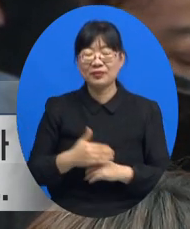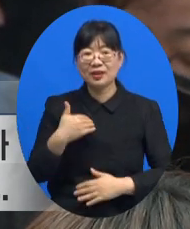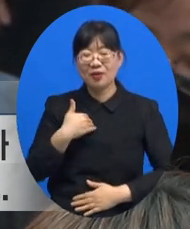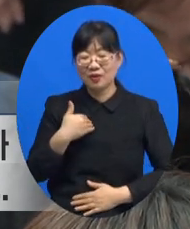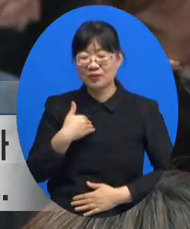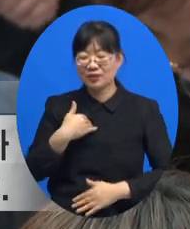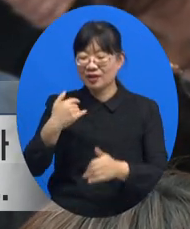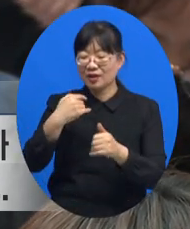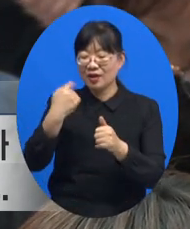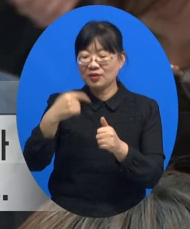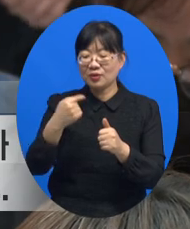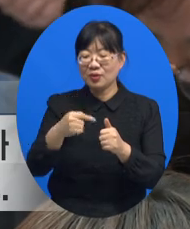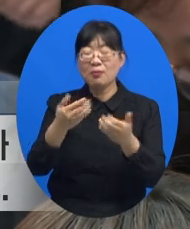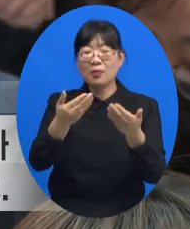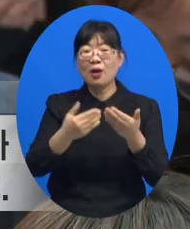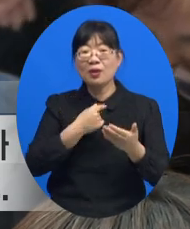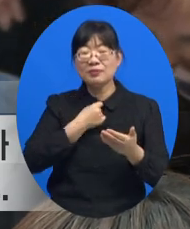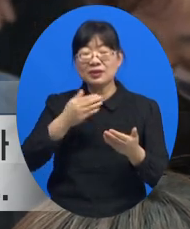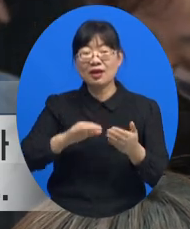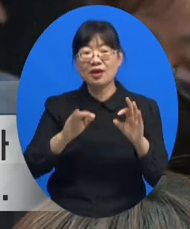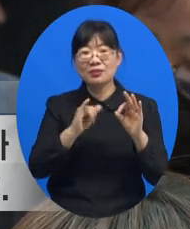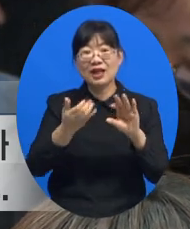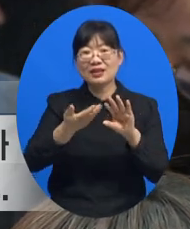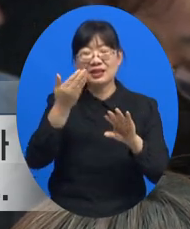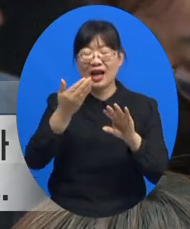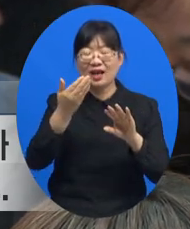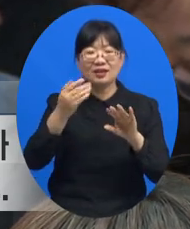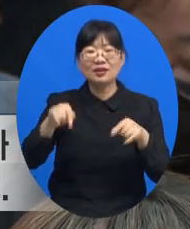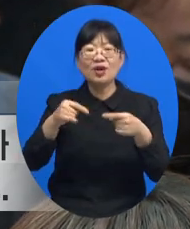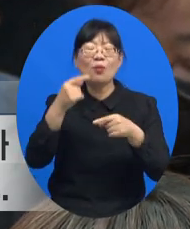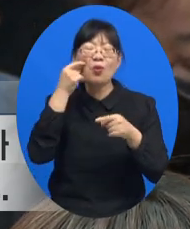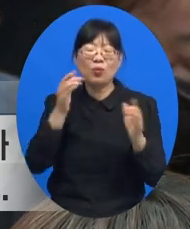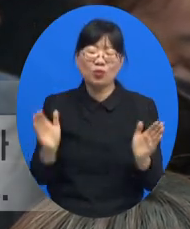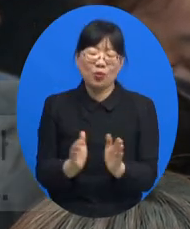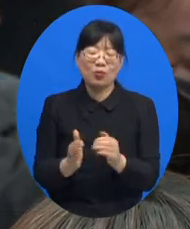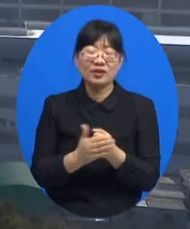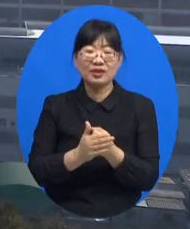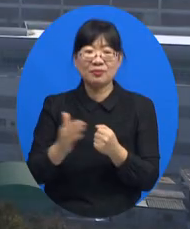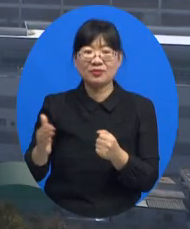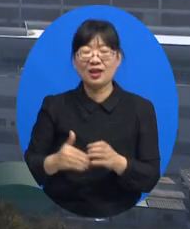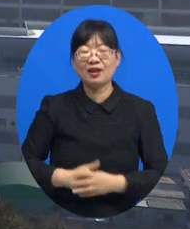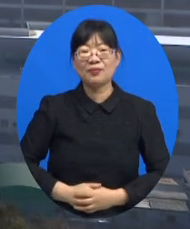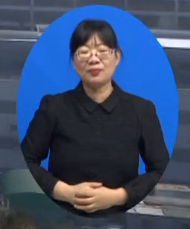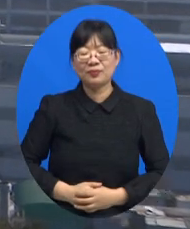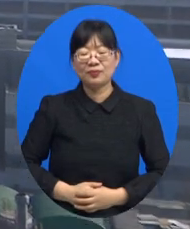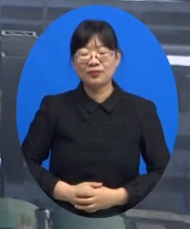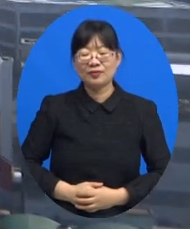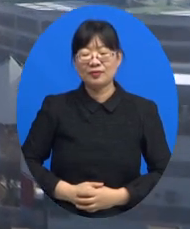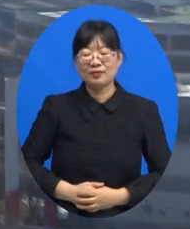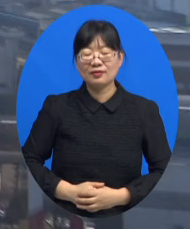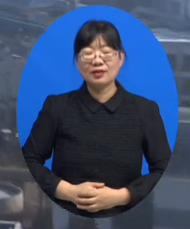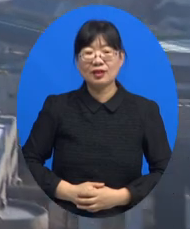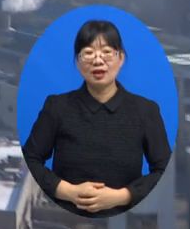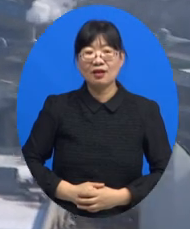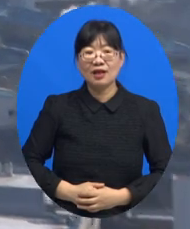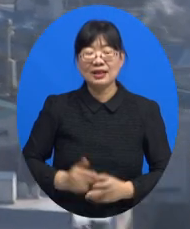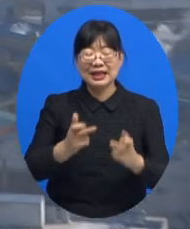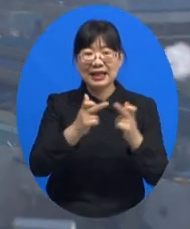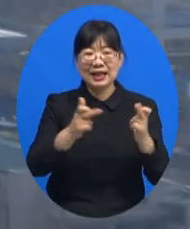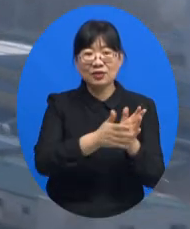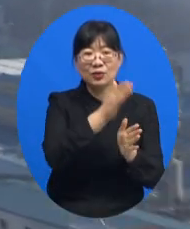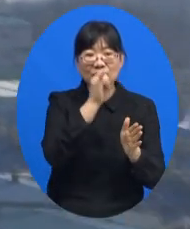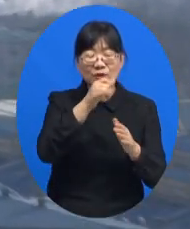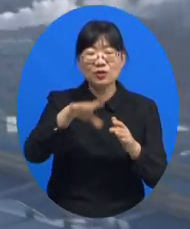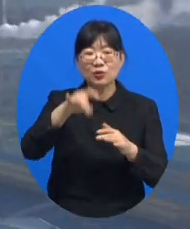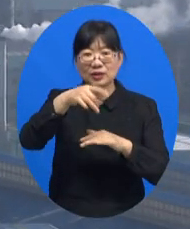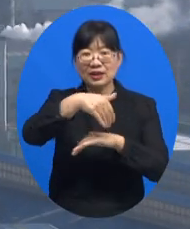저희 교육을 한번 받고자 해도 10명 이상은 못 들어갑니다 너무 협소해서요 산단 대우도시로 조성됐고